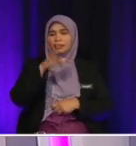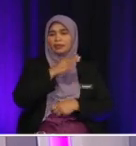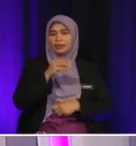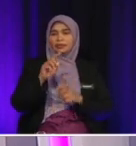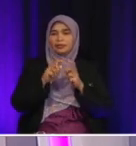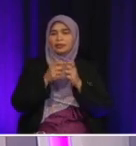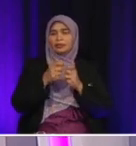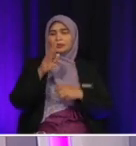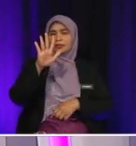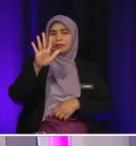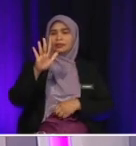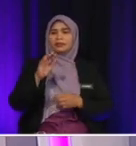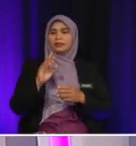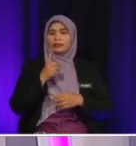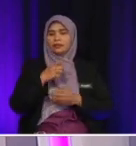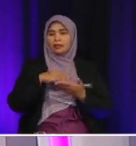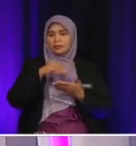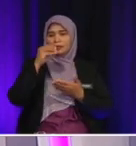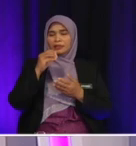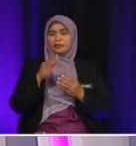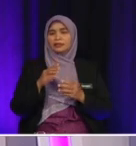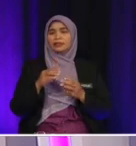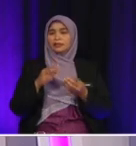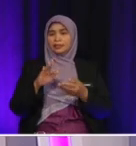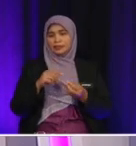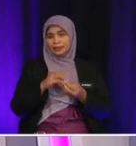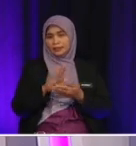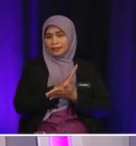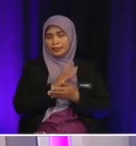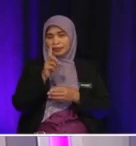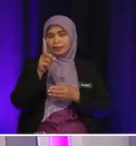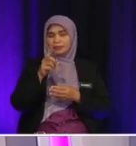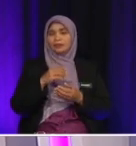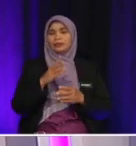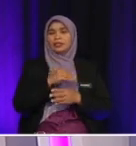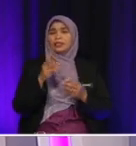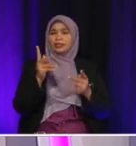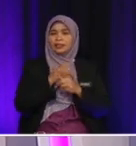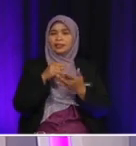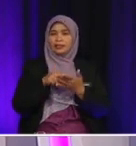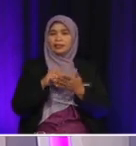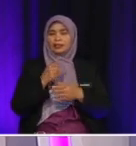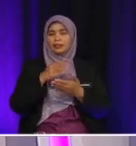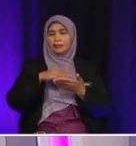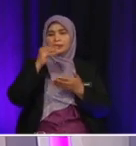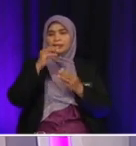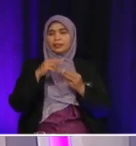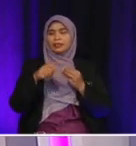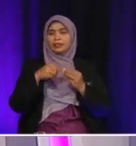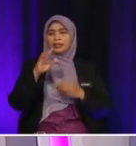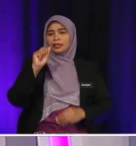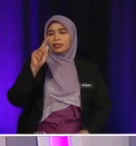juga tingkatan kitaajas satu dan untuk segmen pada kali ini kita nak belajar pula tentang